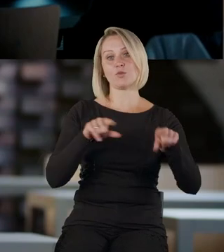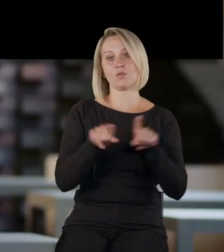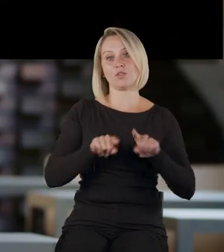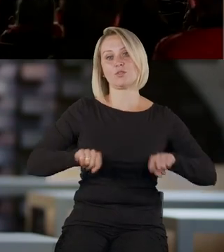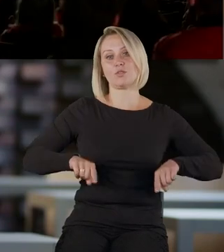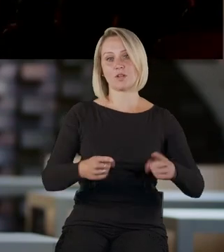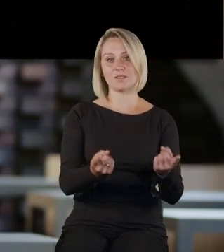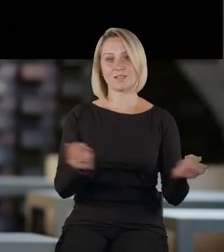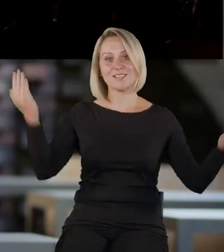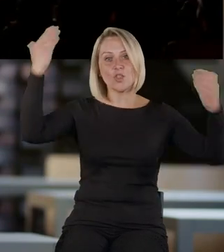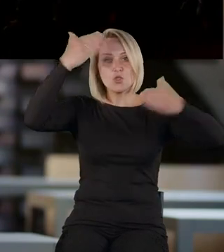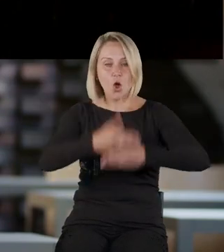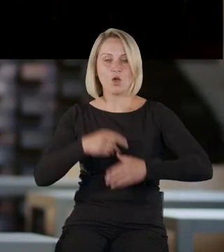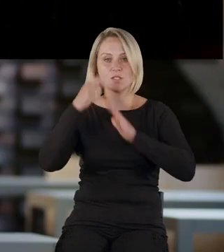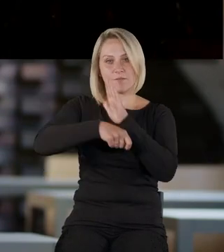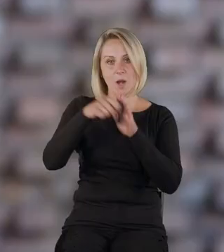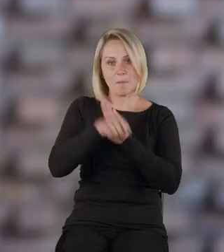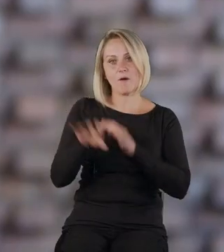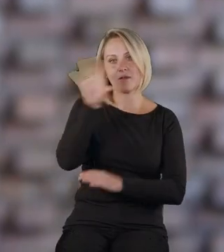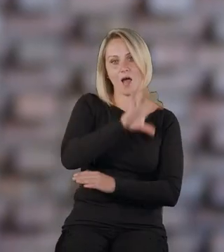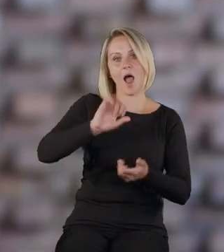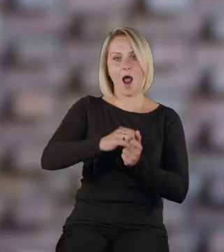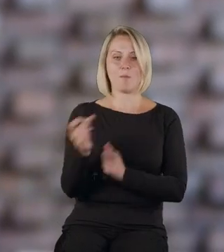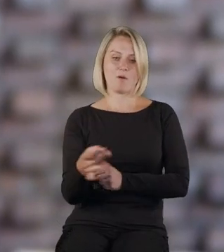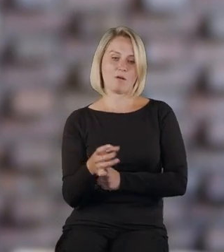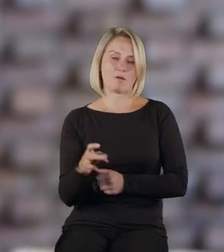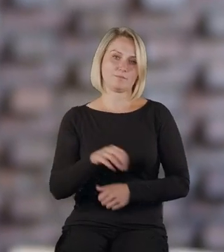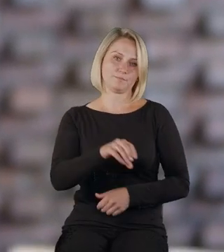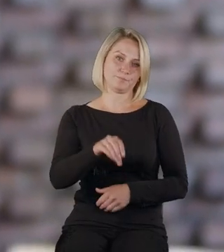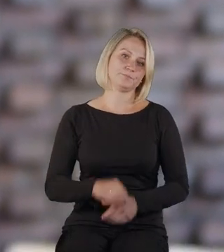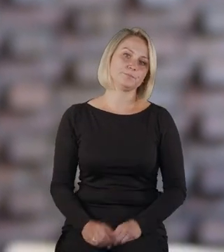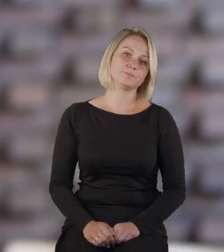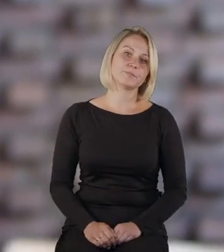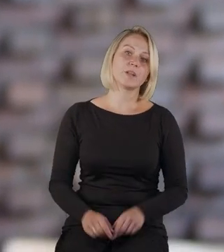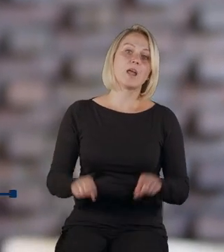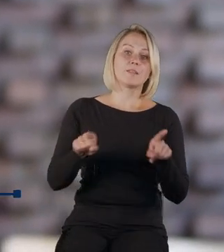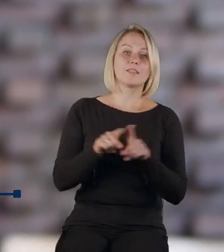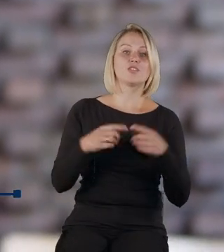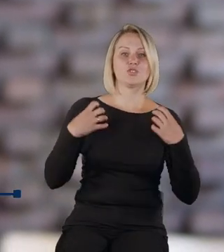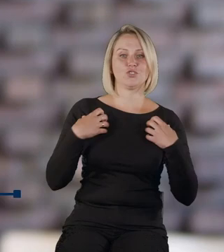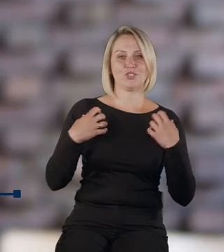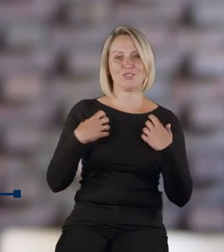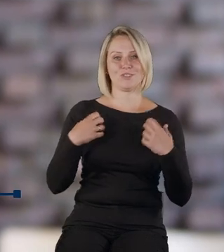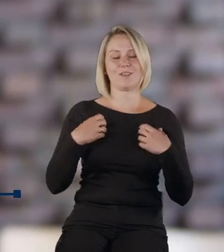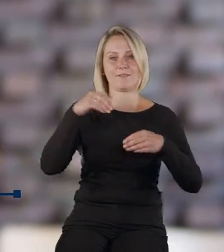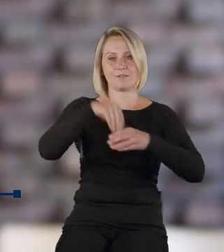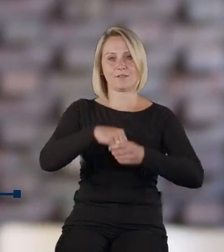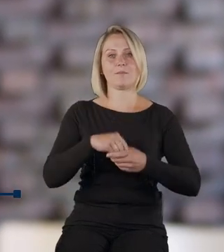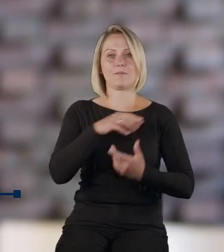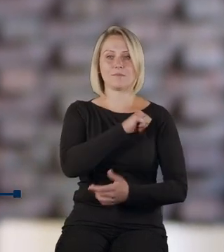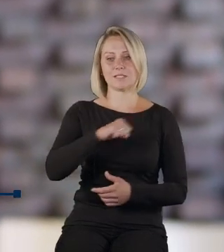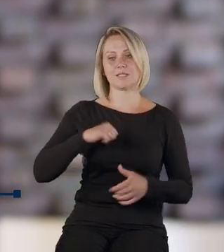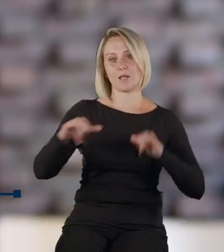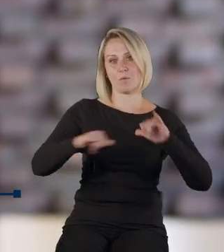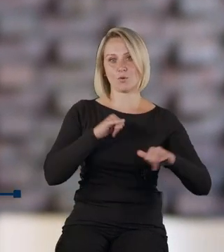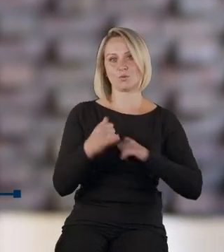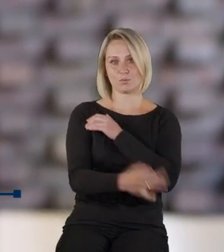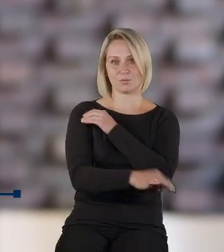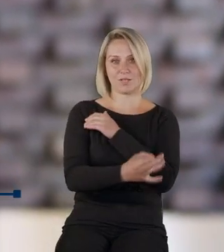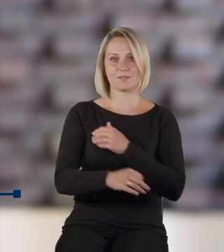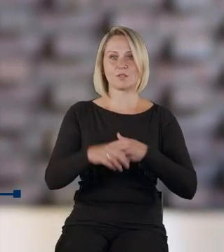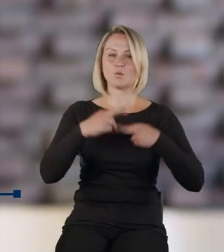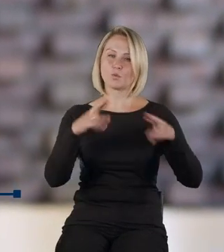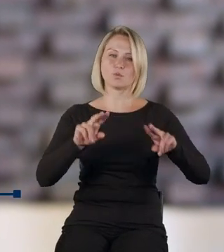organizują noce filmowe bądź planszowe. Studia to nie tylko nauka, to także życie studenckie. Jako samorząd studencki organizujemy